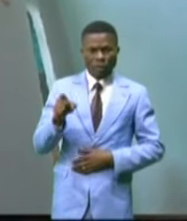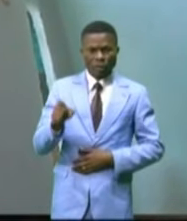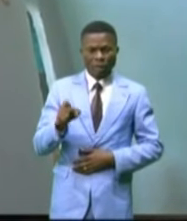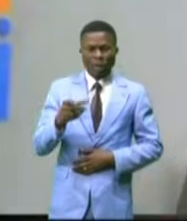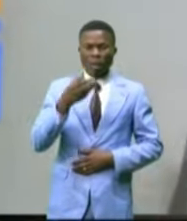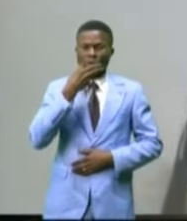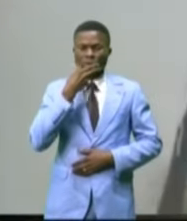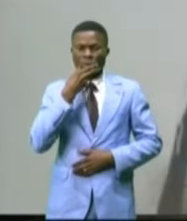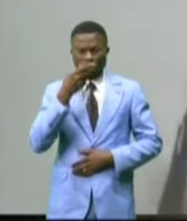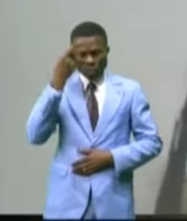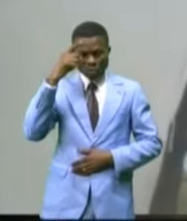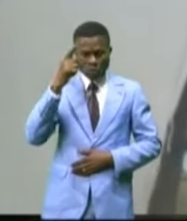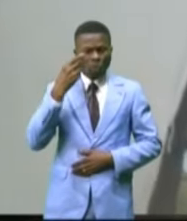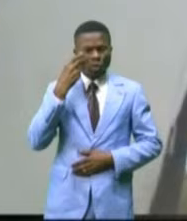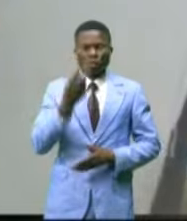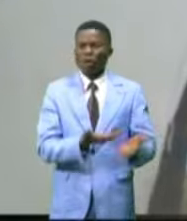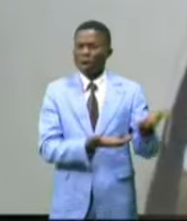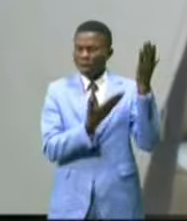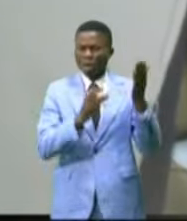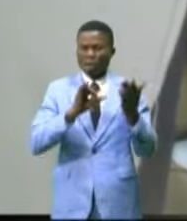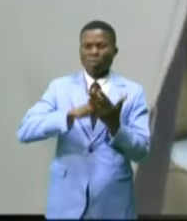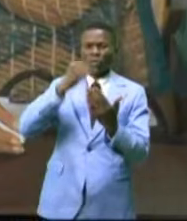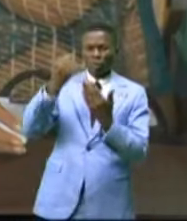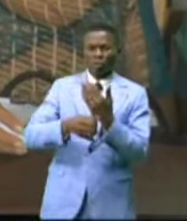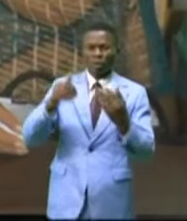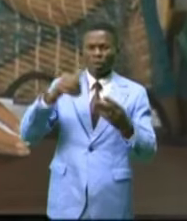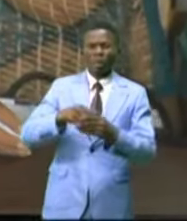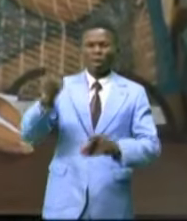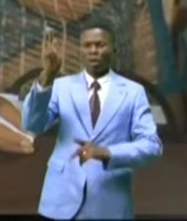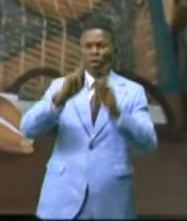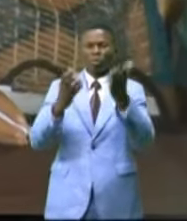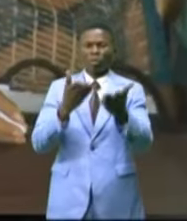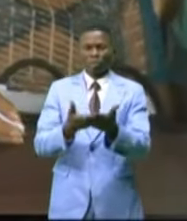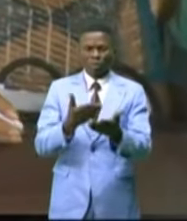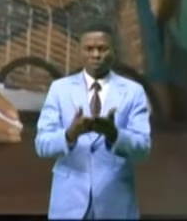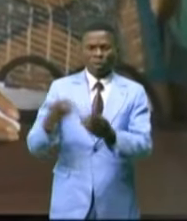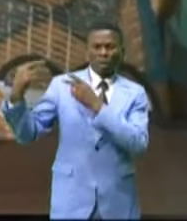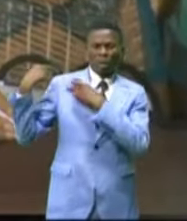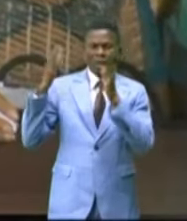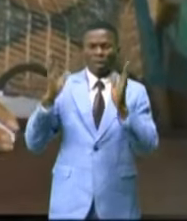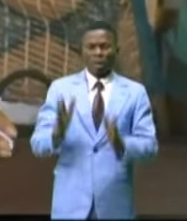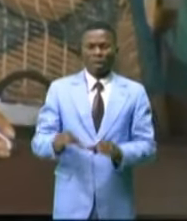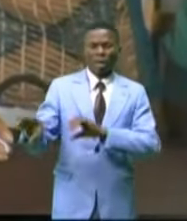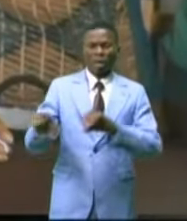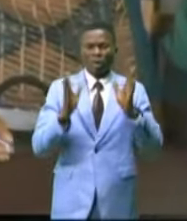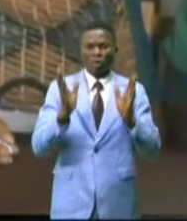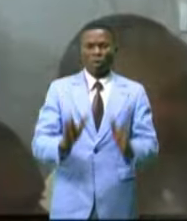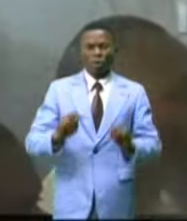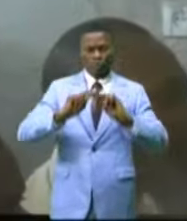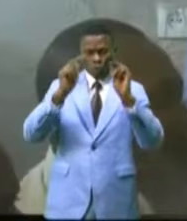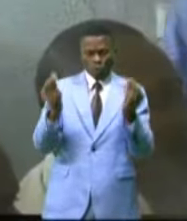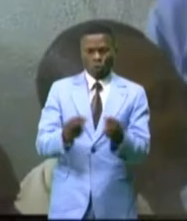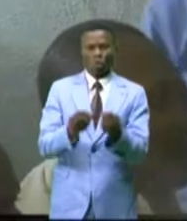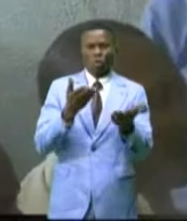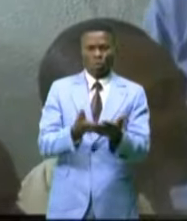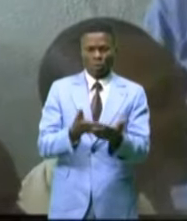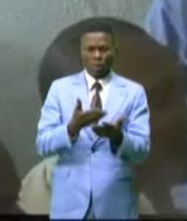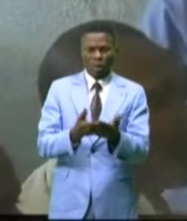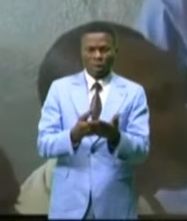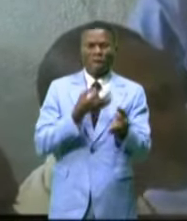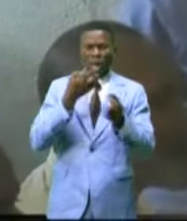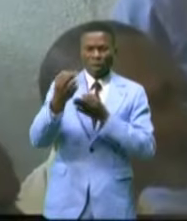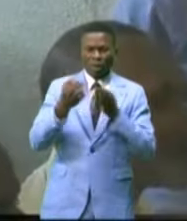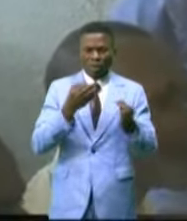matérialiser l'impact de ces projets au sein de la communauté les responsables et animateurs de ces organisation ont fait savoir